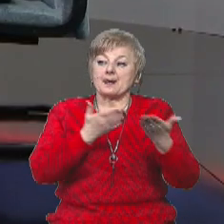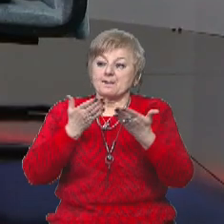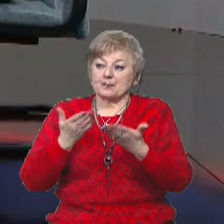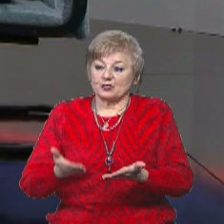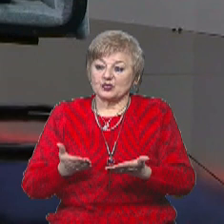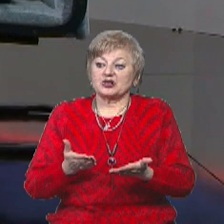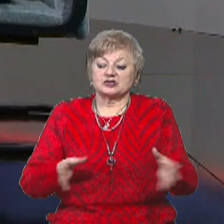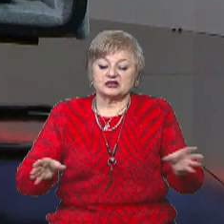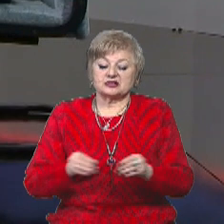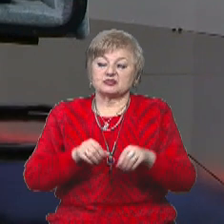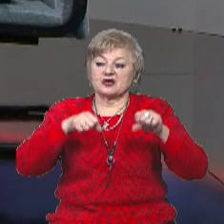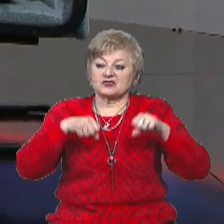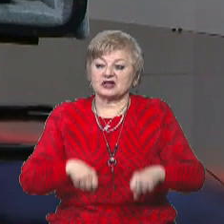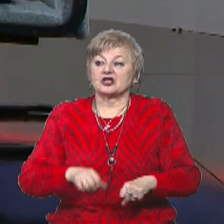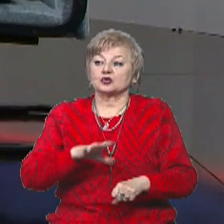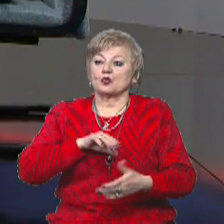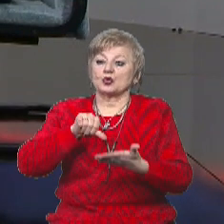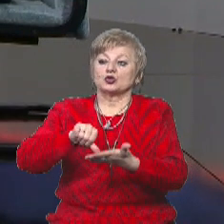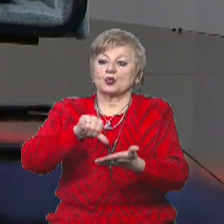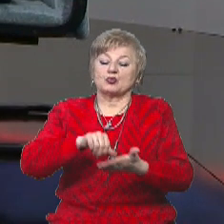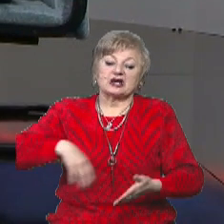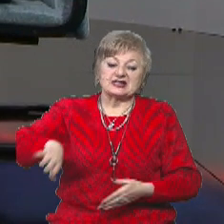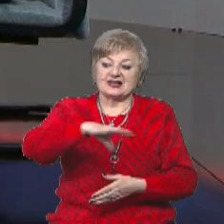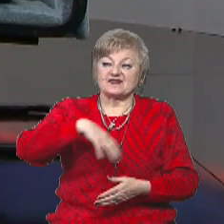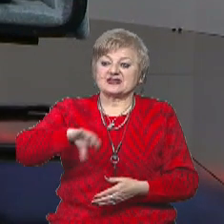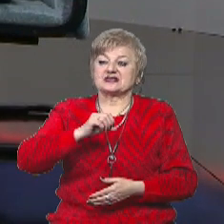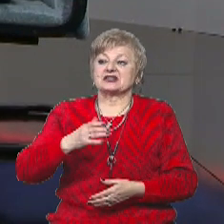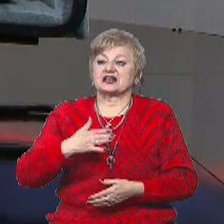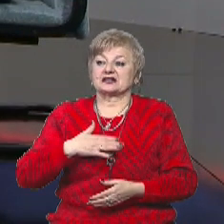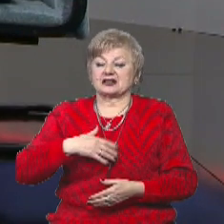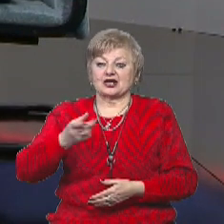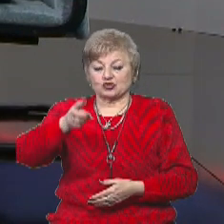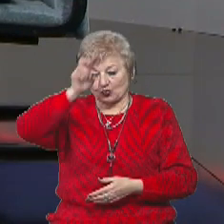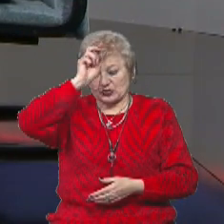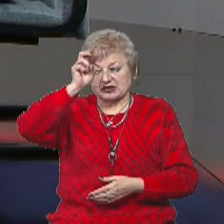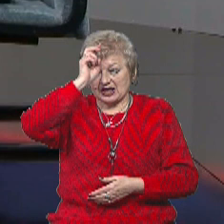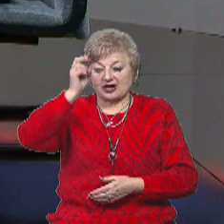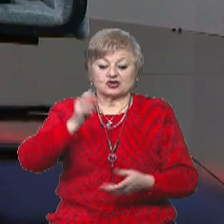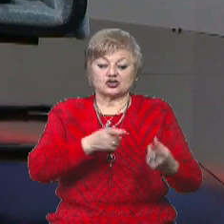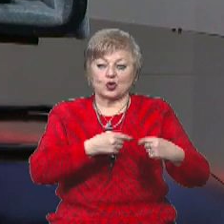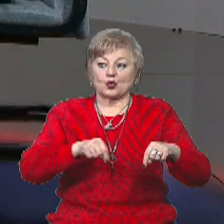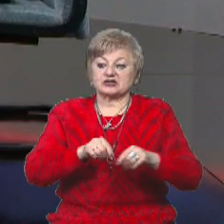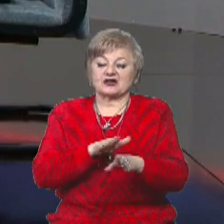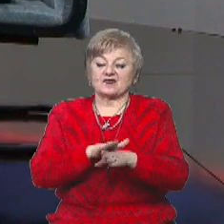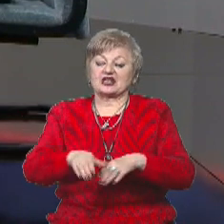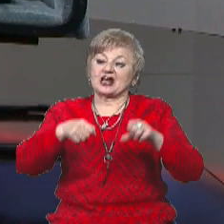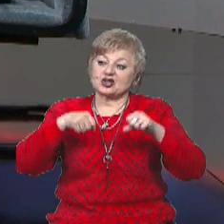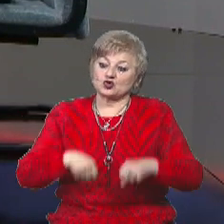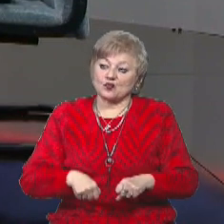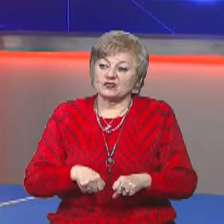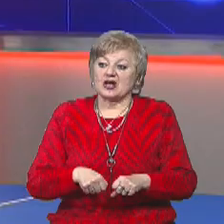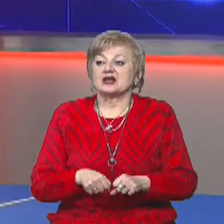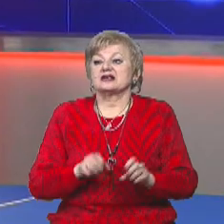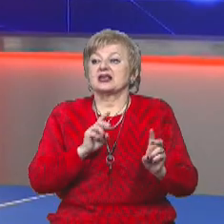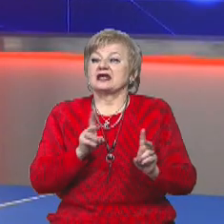міською владою, були представники всіх наших державних, скажімо так, органів виконавчої влади, і не тільки,